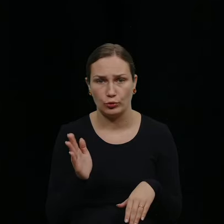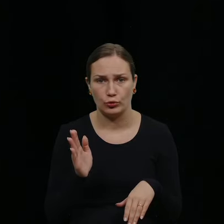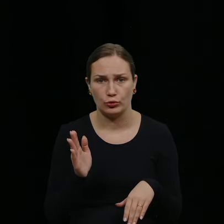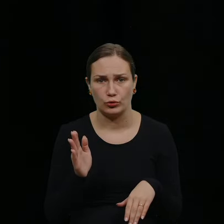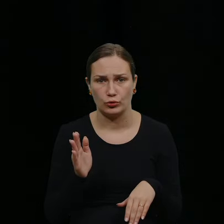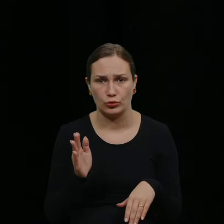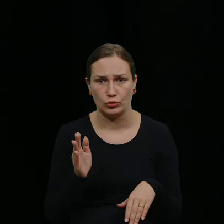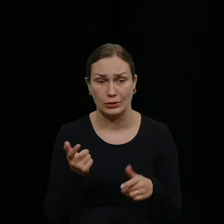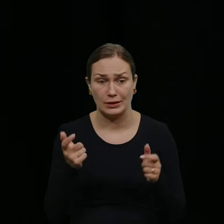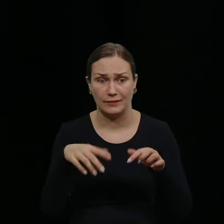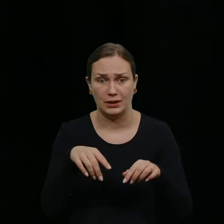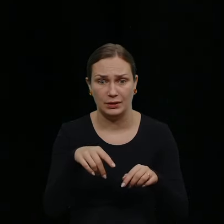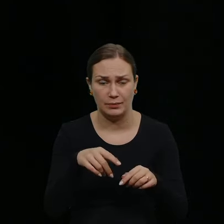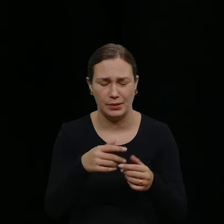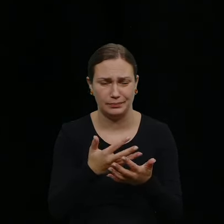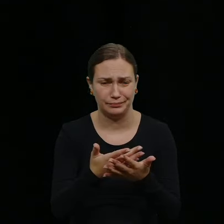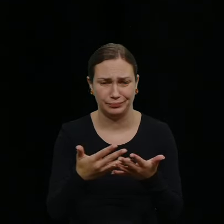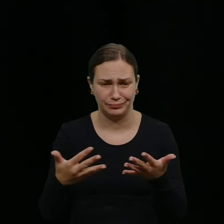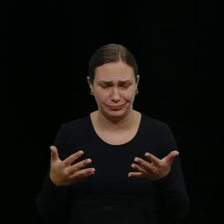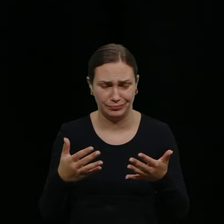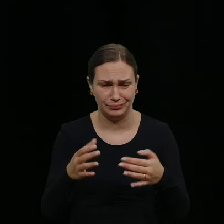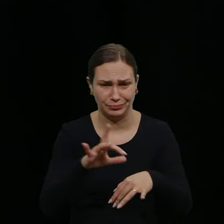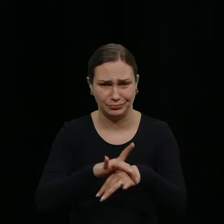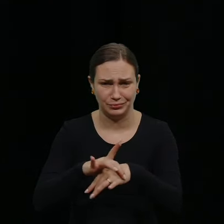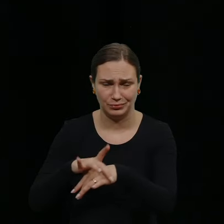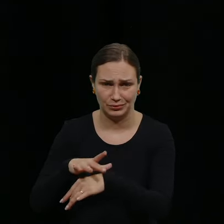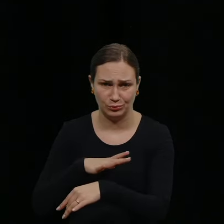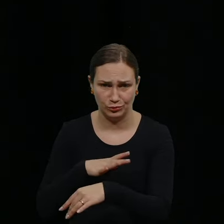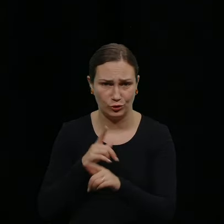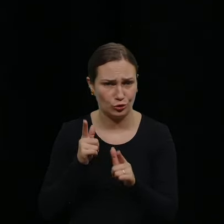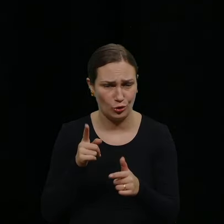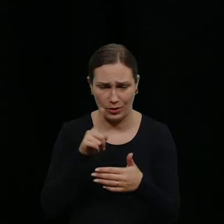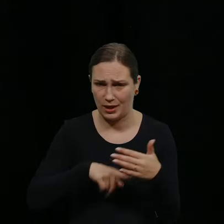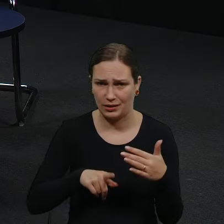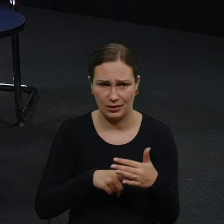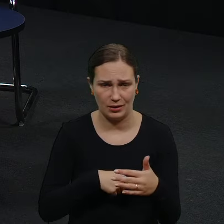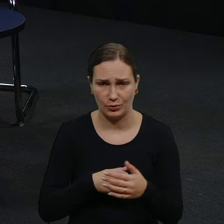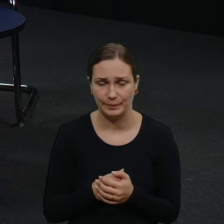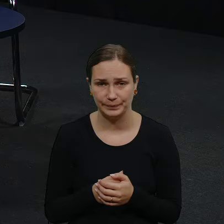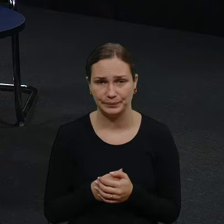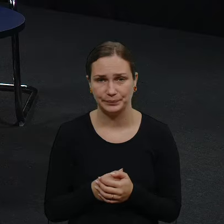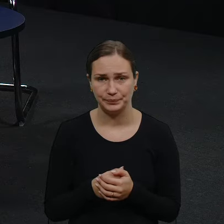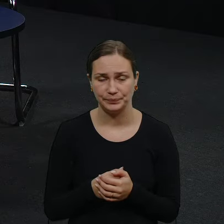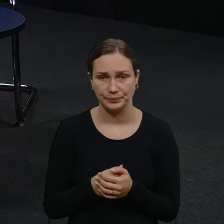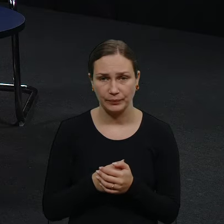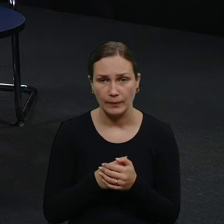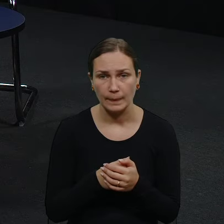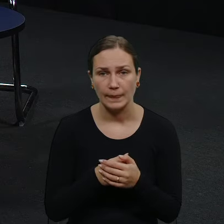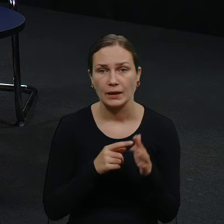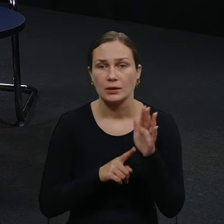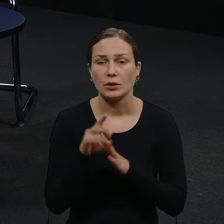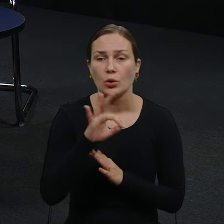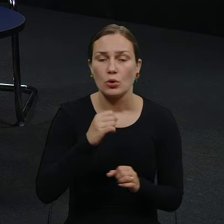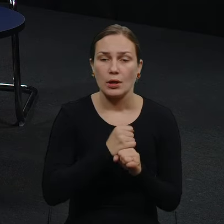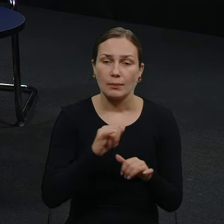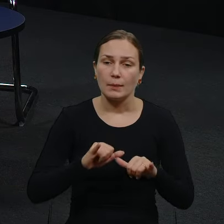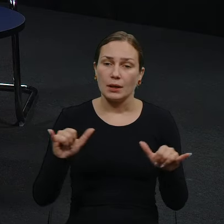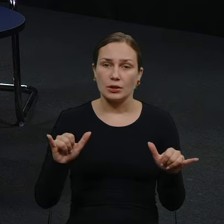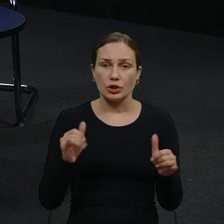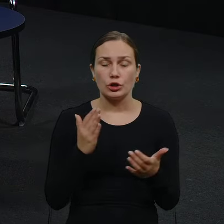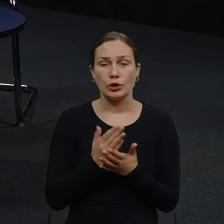dalykų savivaldoje, kokiu aš dabar matau. Pone Birutė, jūs pradėjot kalbėti labai globaliai ir apie tos darbus plačiai. Kai